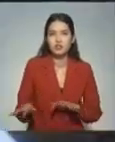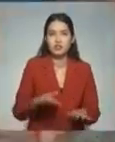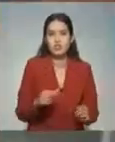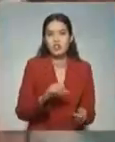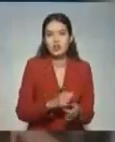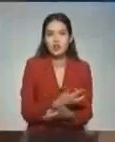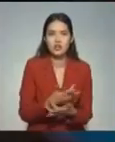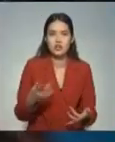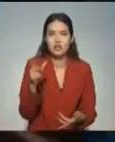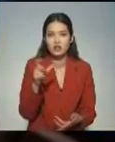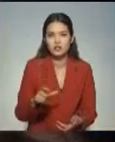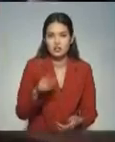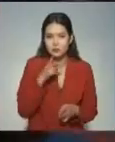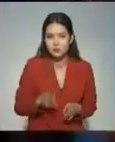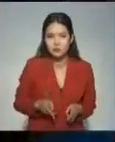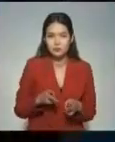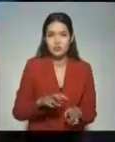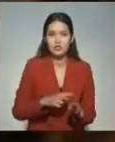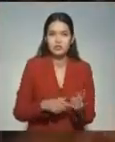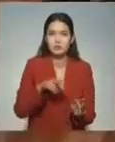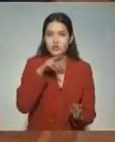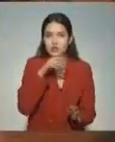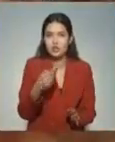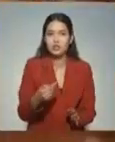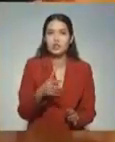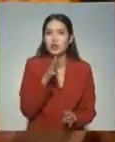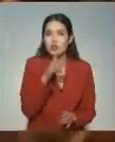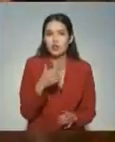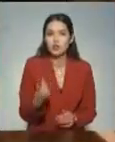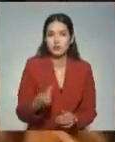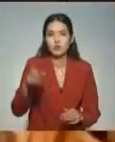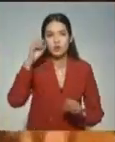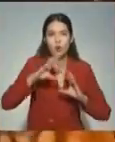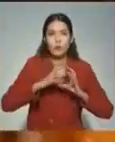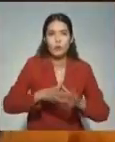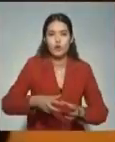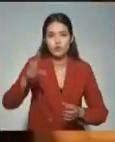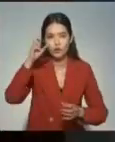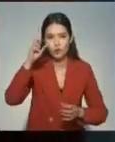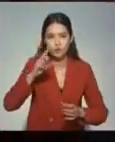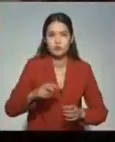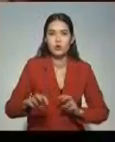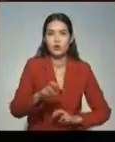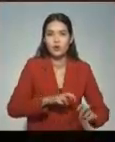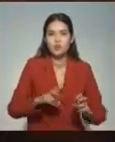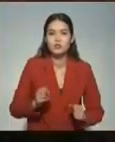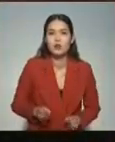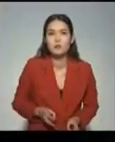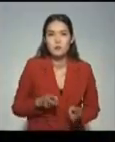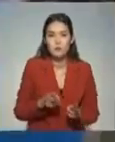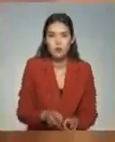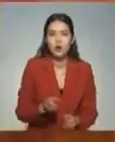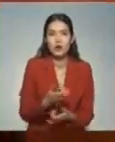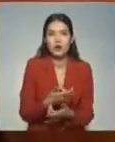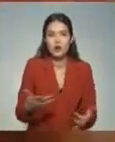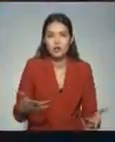наркотиками. Одному из подозреваемых всего 17 лет, но он уже в межгосударственном розыске за мошенничество. Остальные